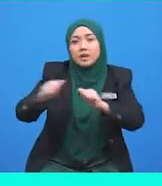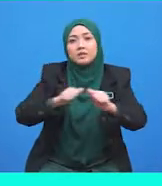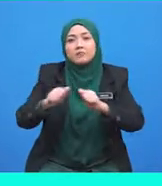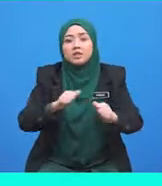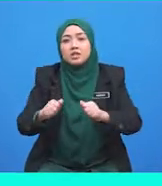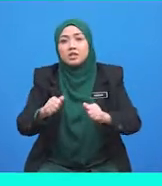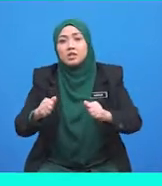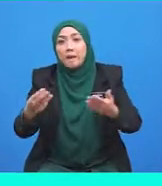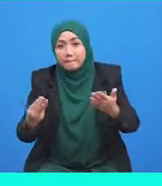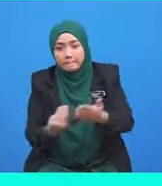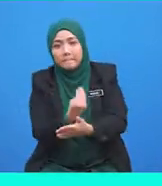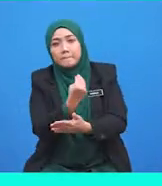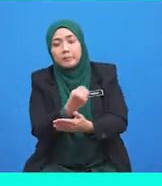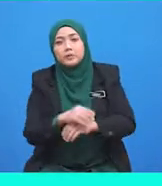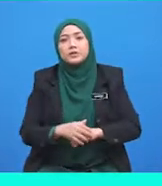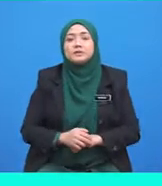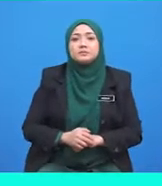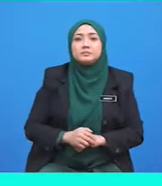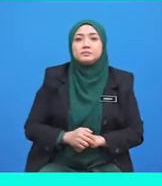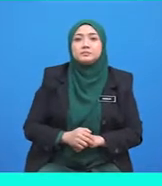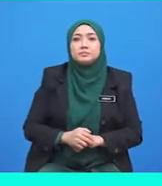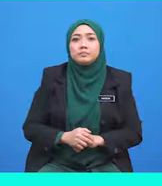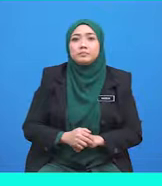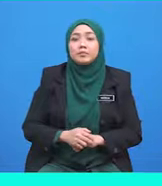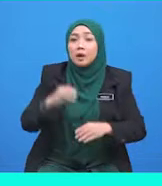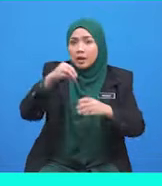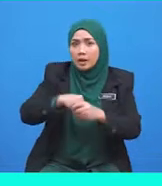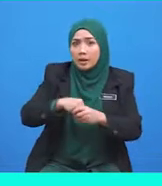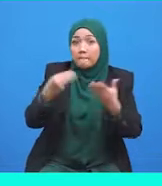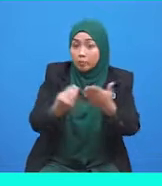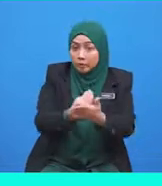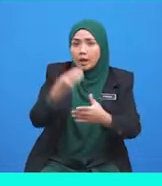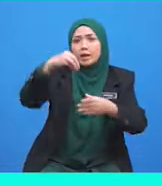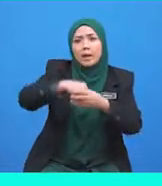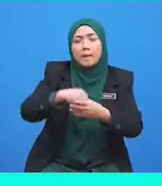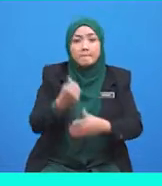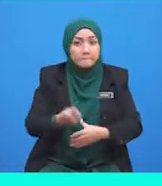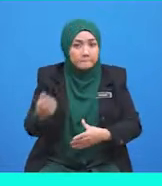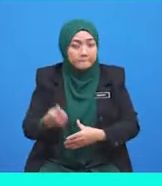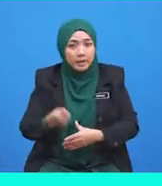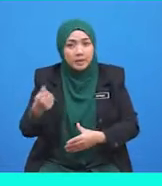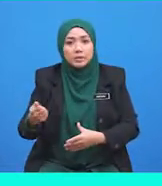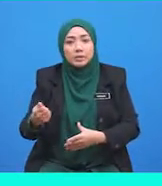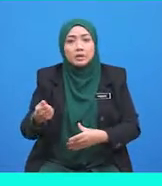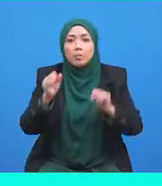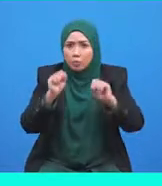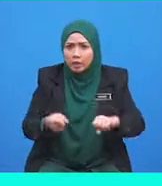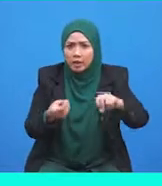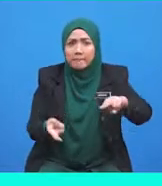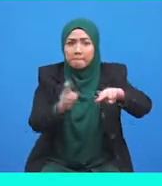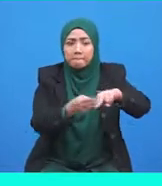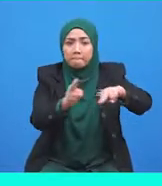komersial. Justru, pemodenan dalam peralatan ini mampu meningkatkan malah